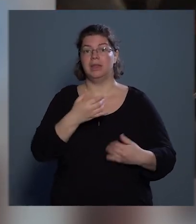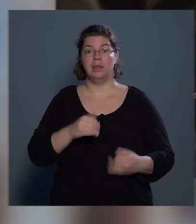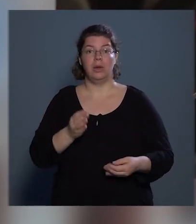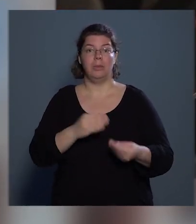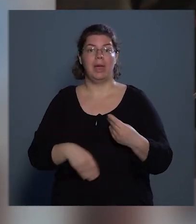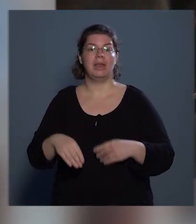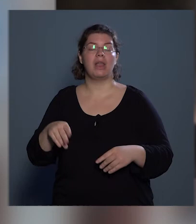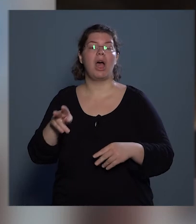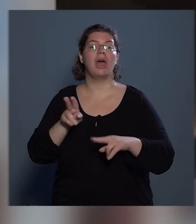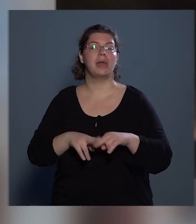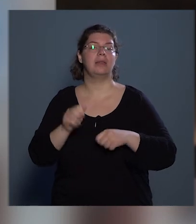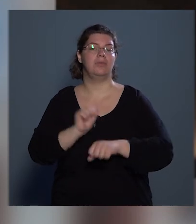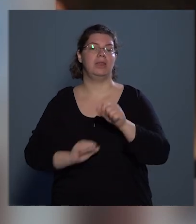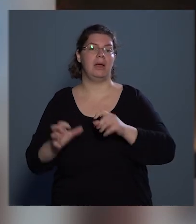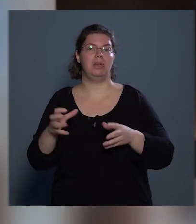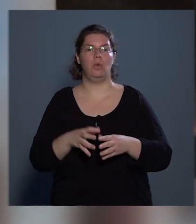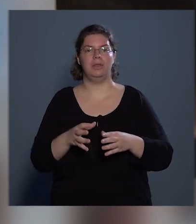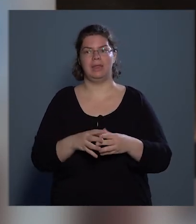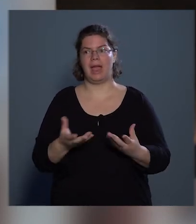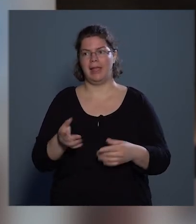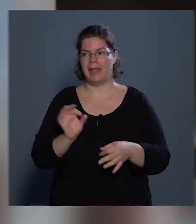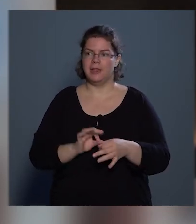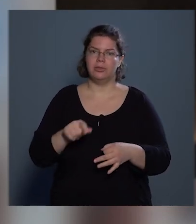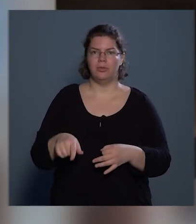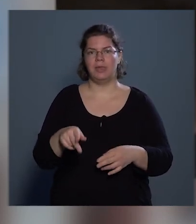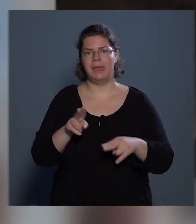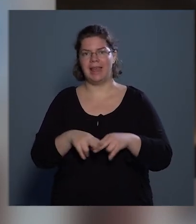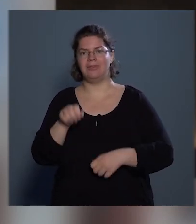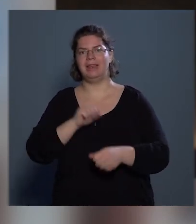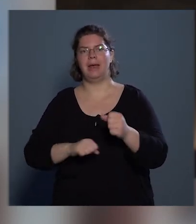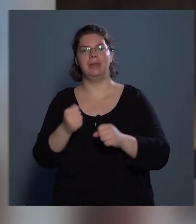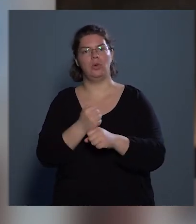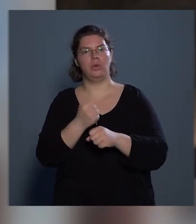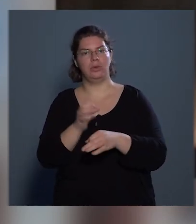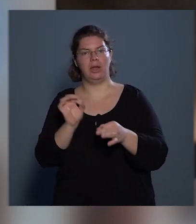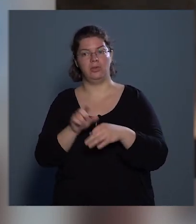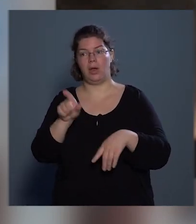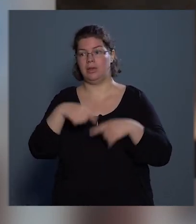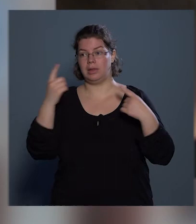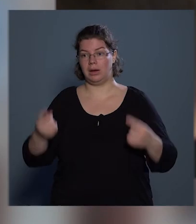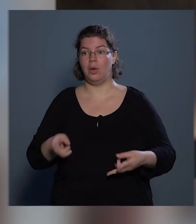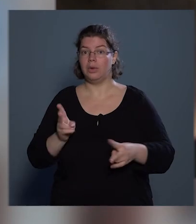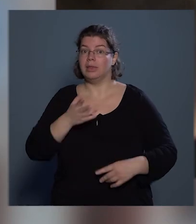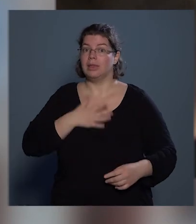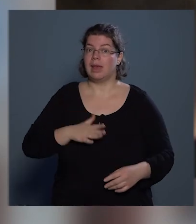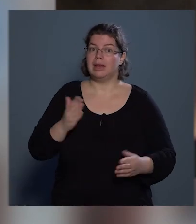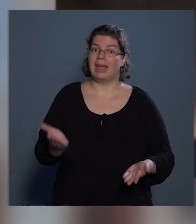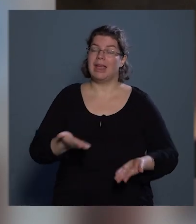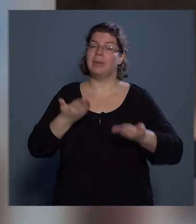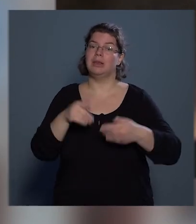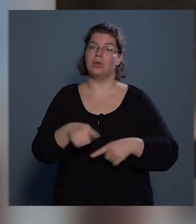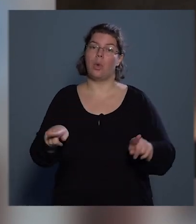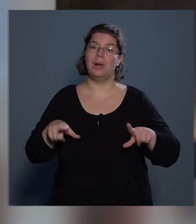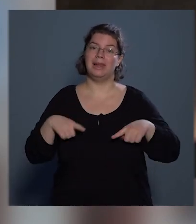osztály esetében, illetve a rendvédelmi dolgozók esetében azt határoztuk el, hogy szeretnénk emelni az ő